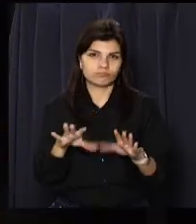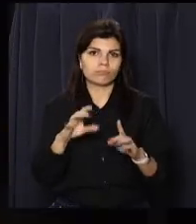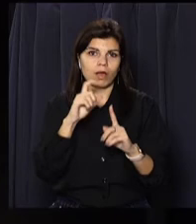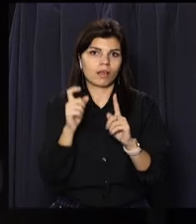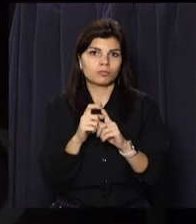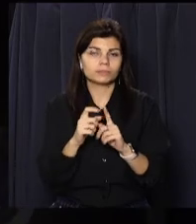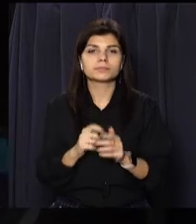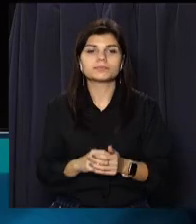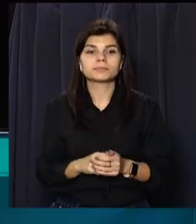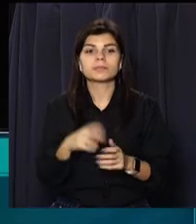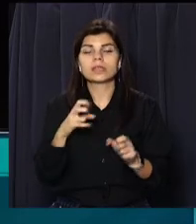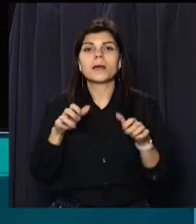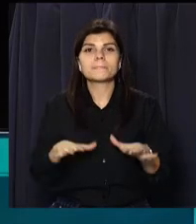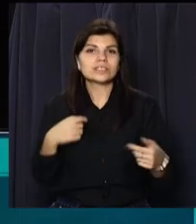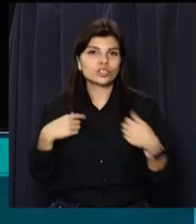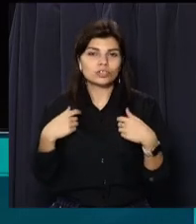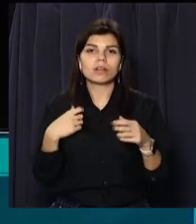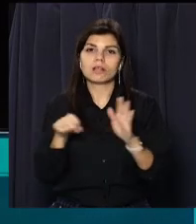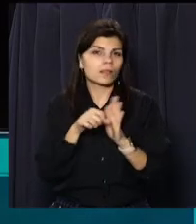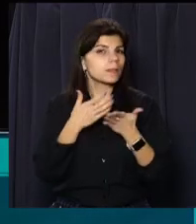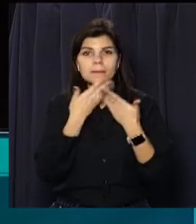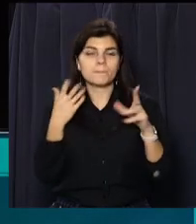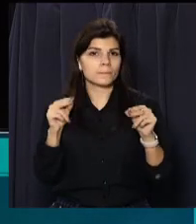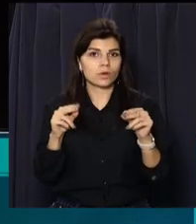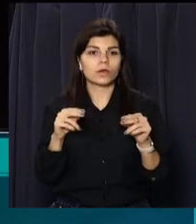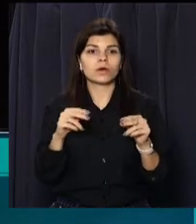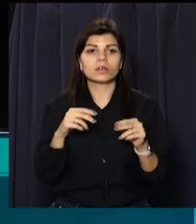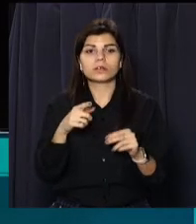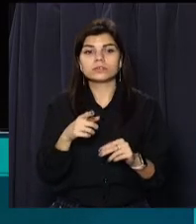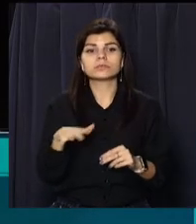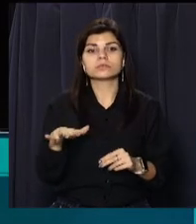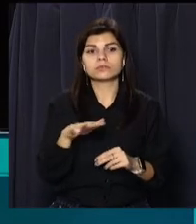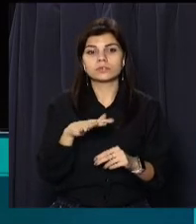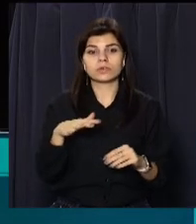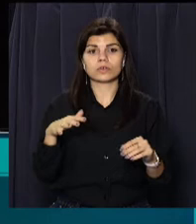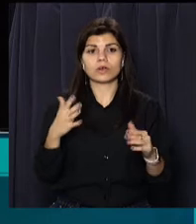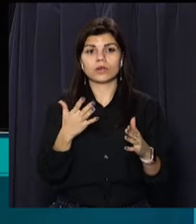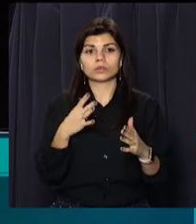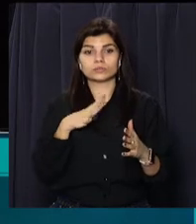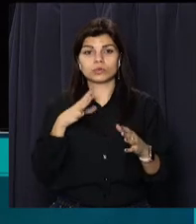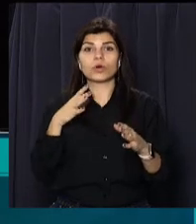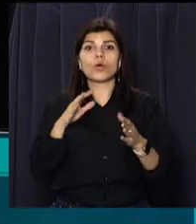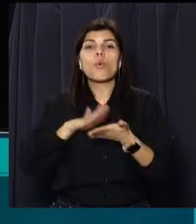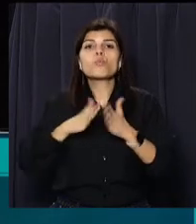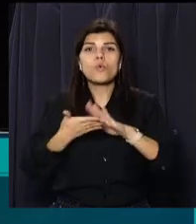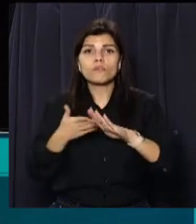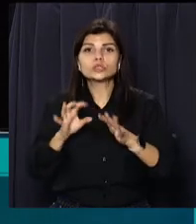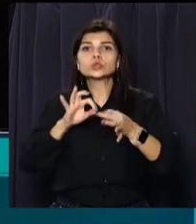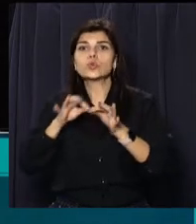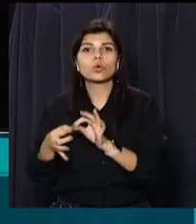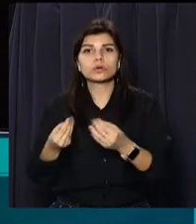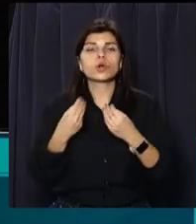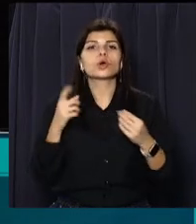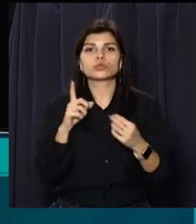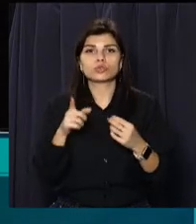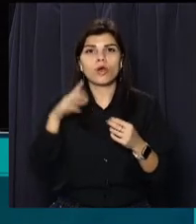На місці загиблих та постраждалих немає. До умов, які ускладнили гасіння пожежі, можна віднести